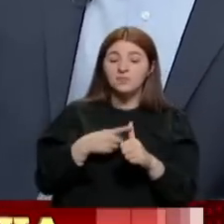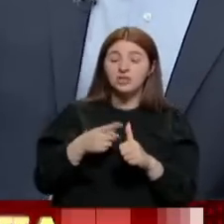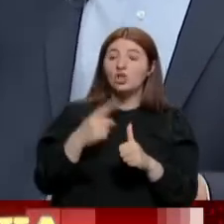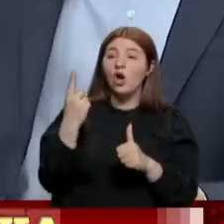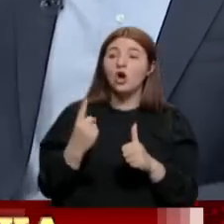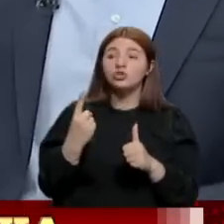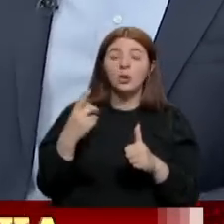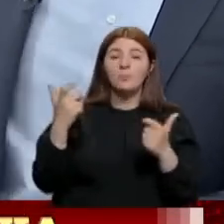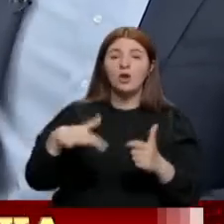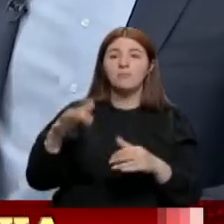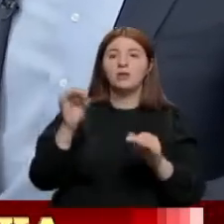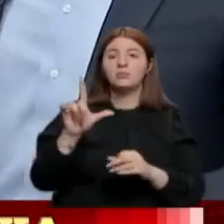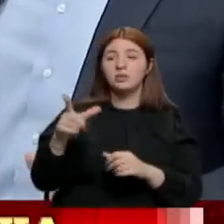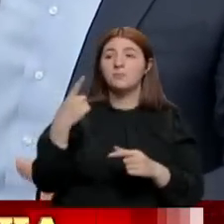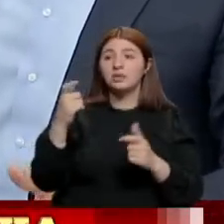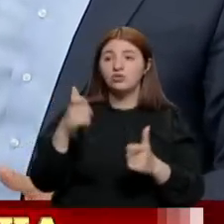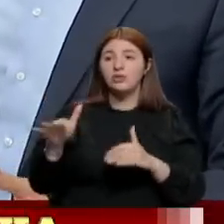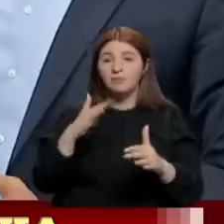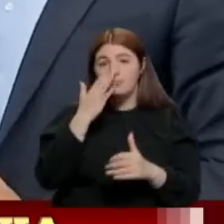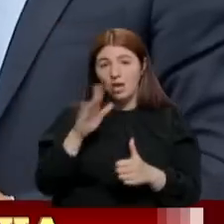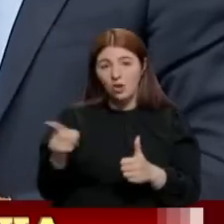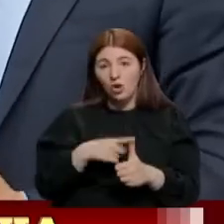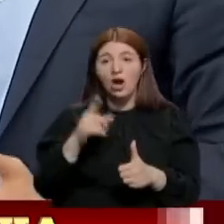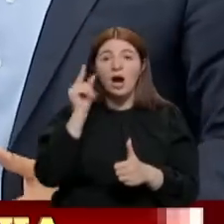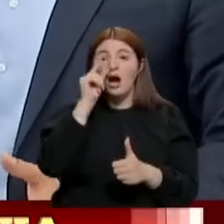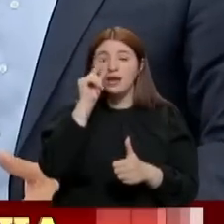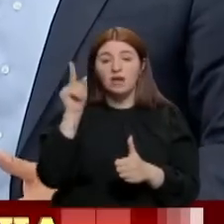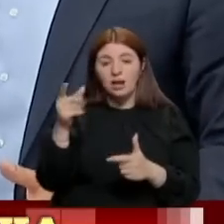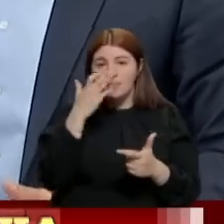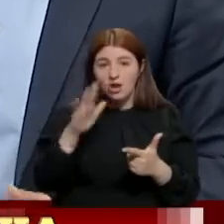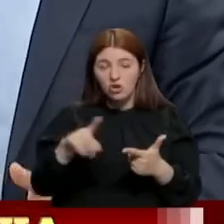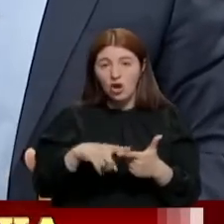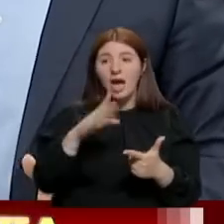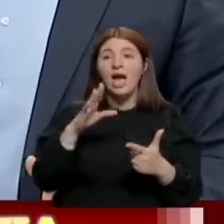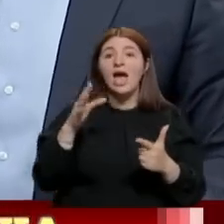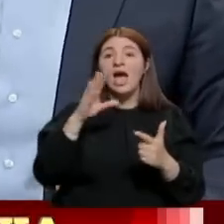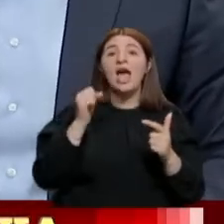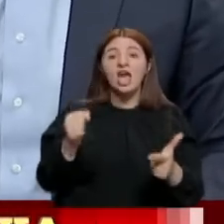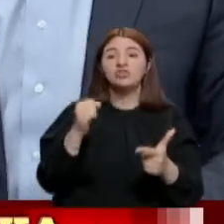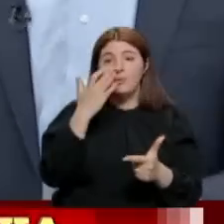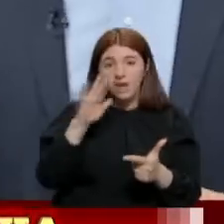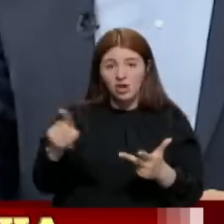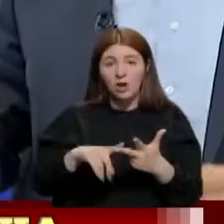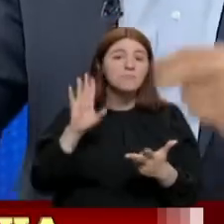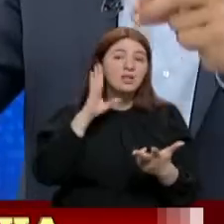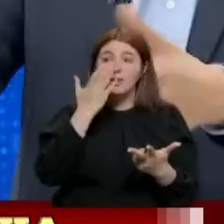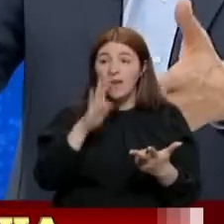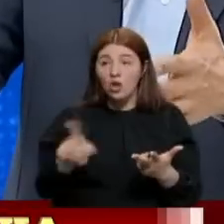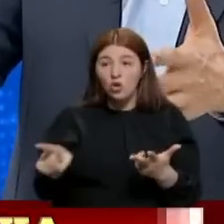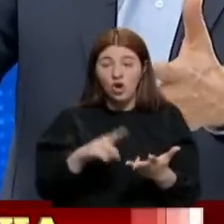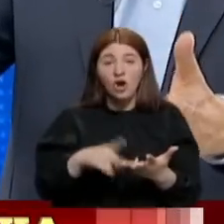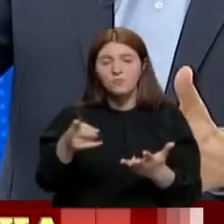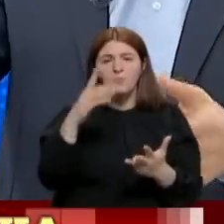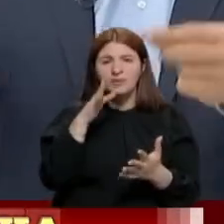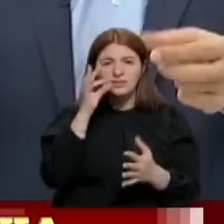öncelikli bölgelerden başlamamız lazım. Bingöl deprem bekliyor. Hakkari deprem bekliyor. Erzincan deprem bekliyor. Malatya deprem bekliyor. Bilim